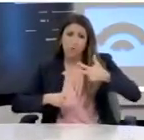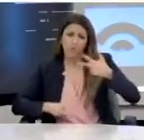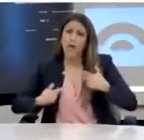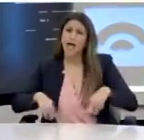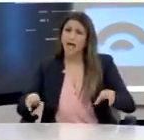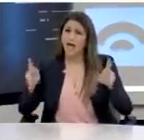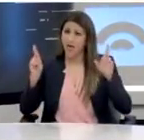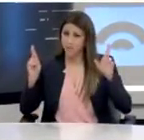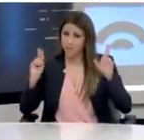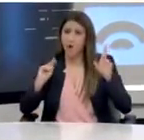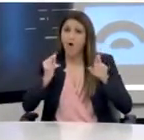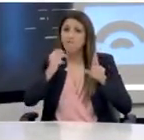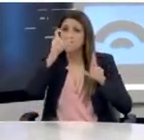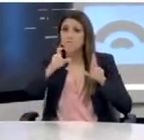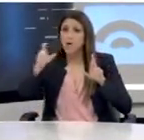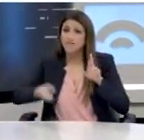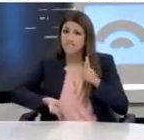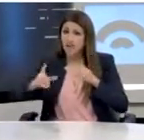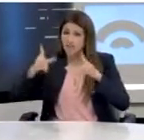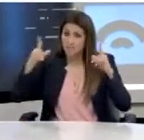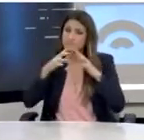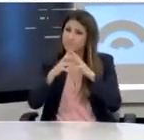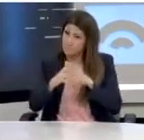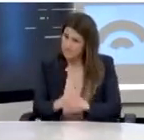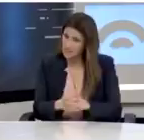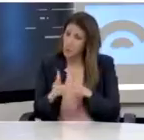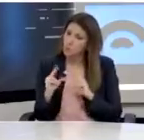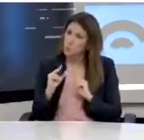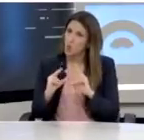Και μιας και χαμογελάτε γι' αυτό,